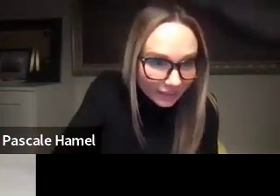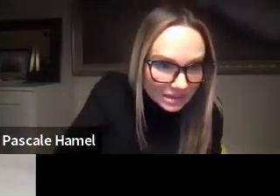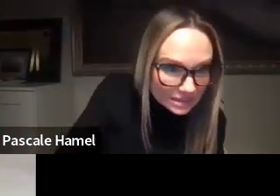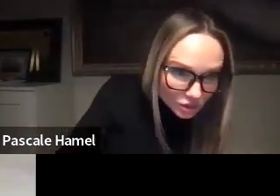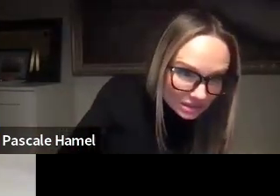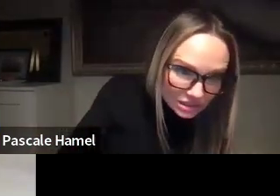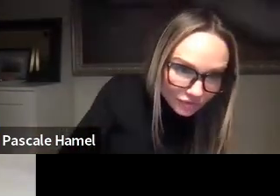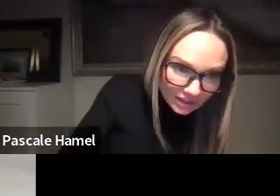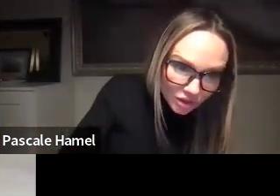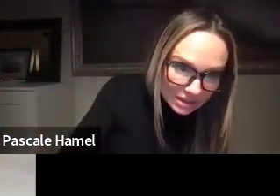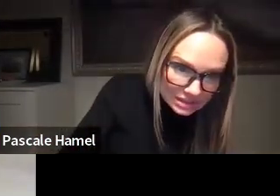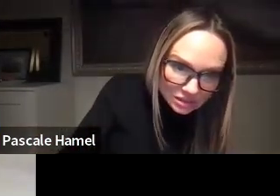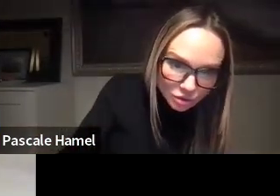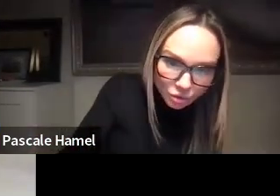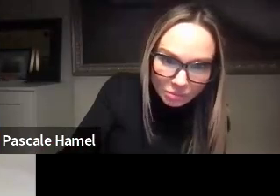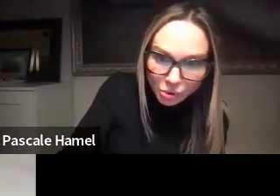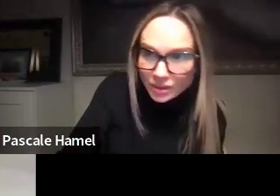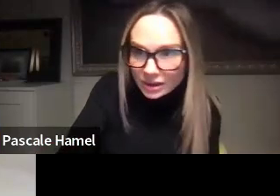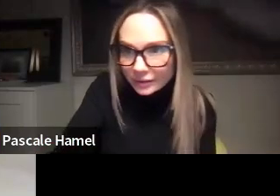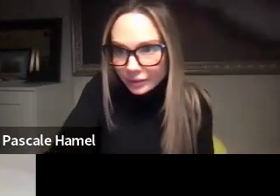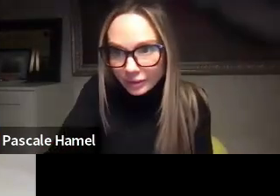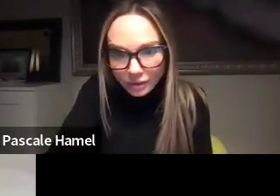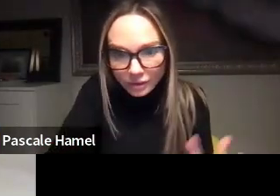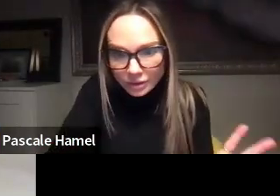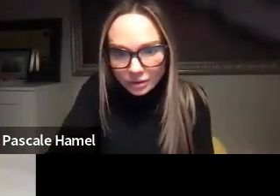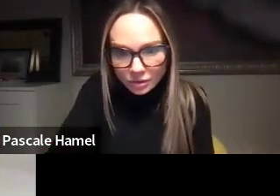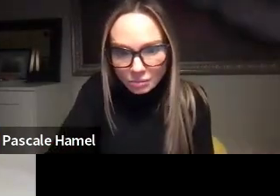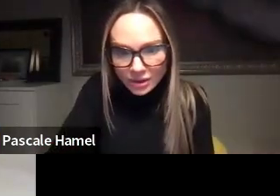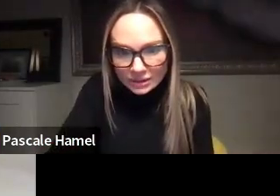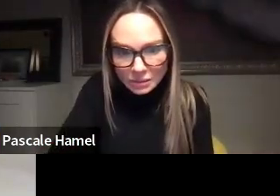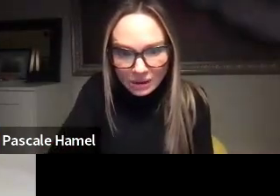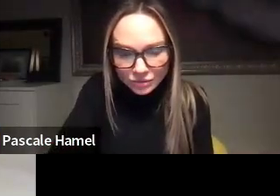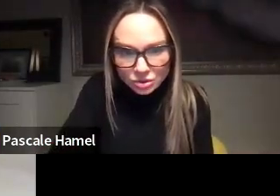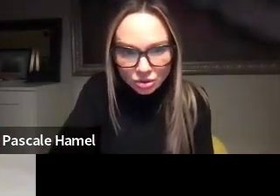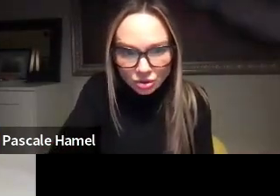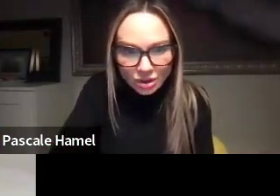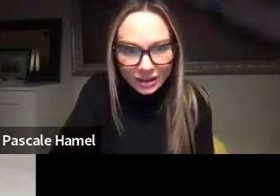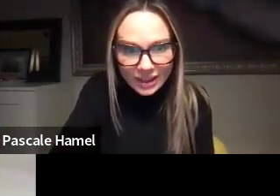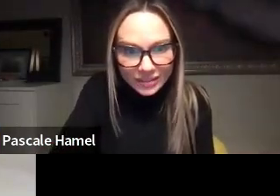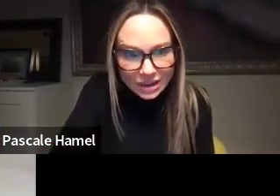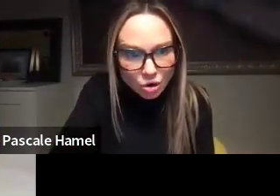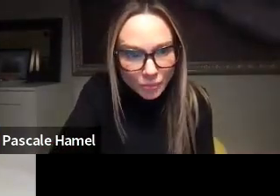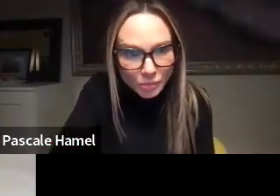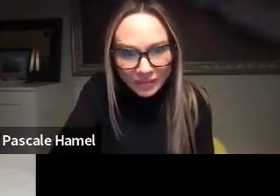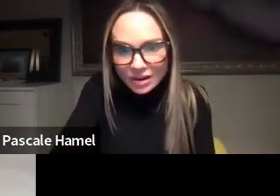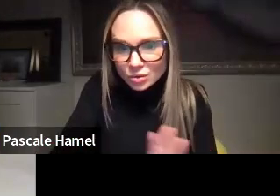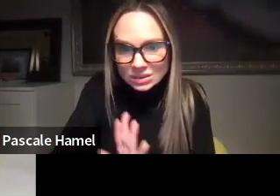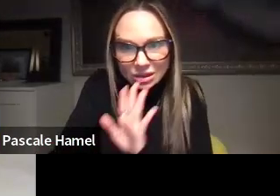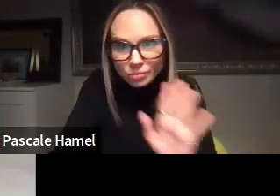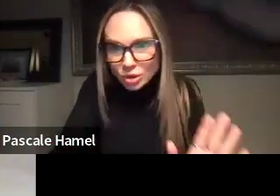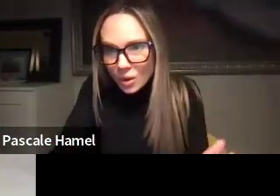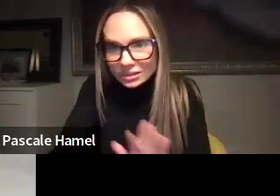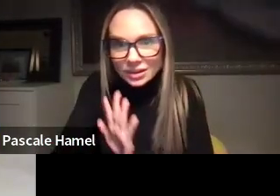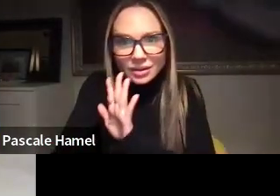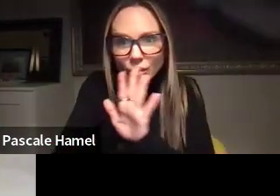OK? Puis regardez ici, là, 19,90 là, on n'est pas dans des dépenses. Regardez les coupes de pantalon,